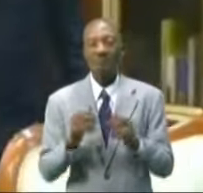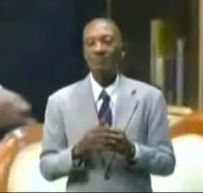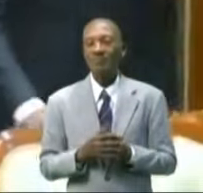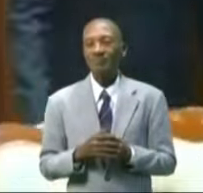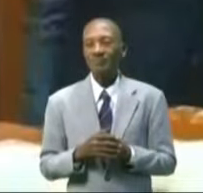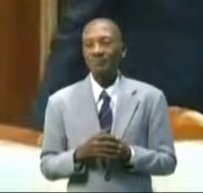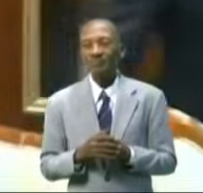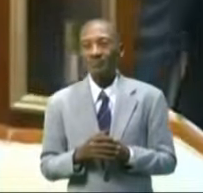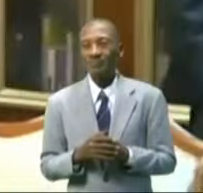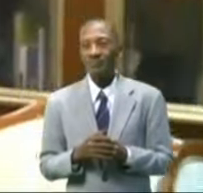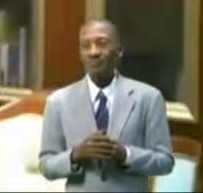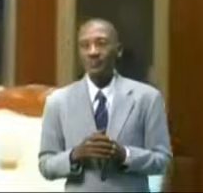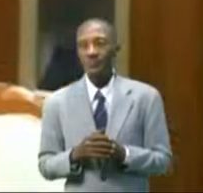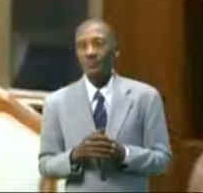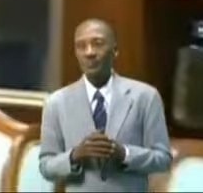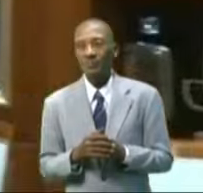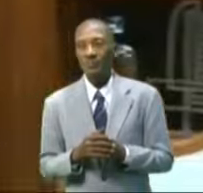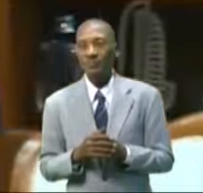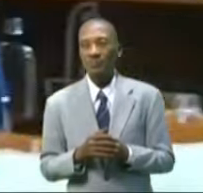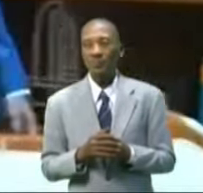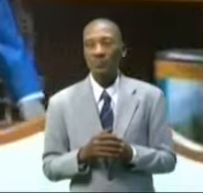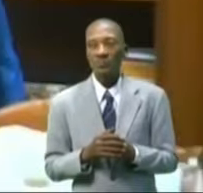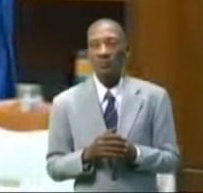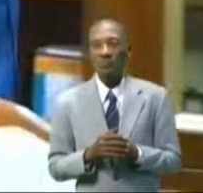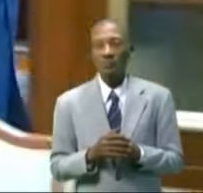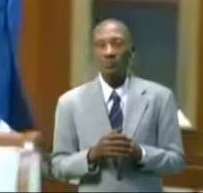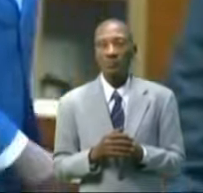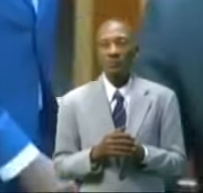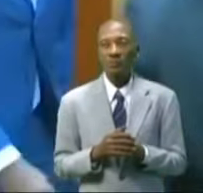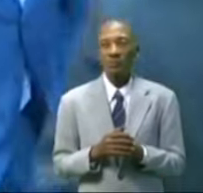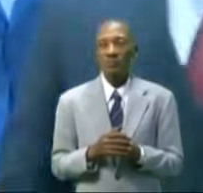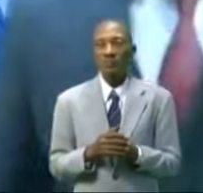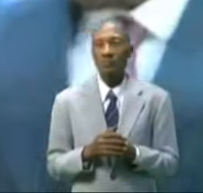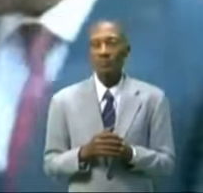Excellence, Monsieur le Président, l'honorable Vital Kamerhe.